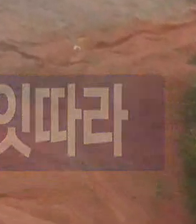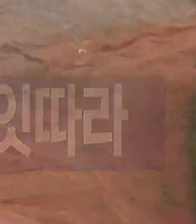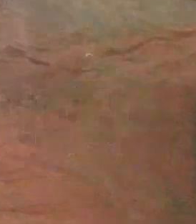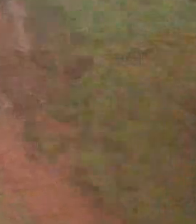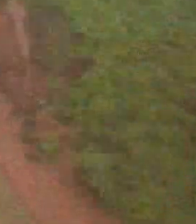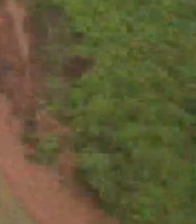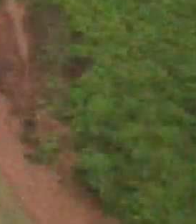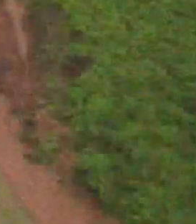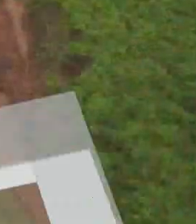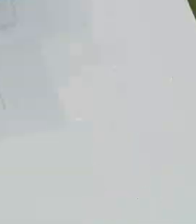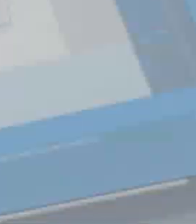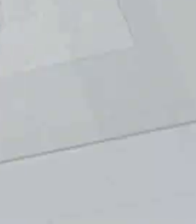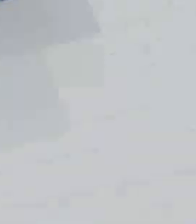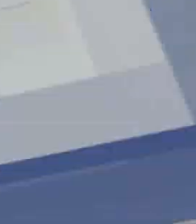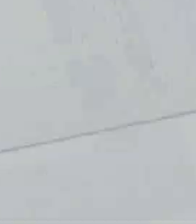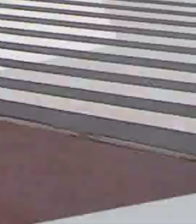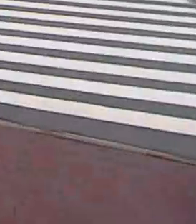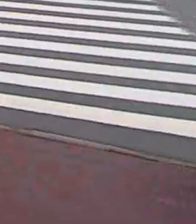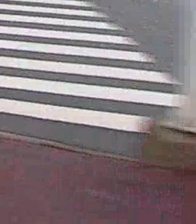농작물 피해도 큽니다.